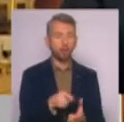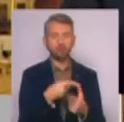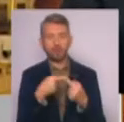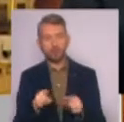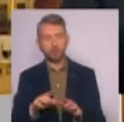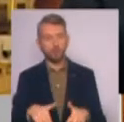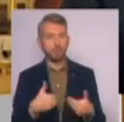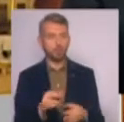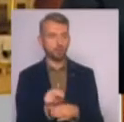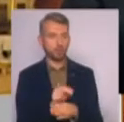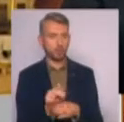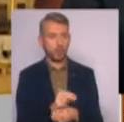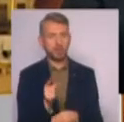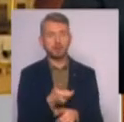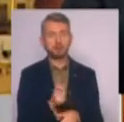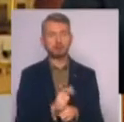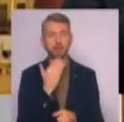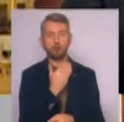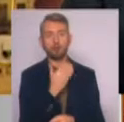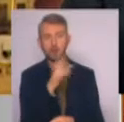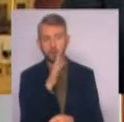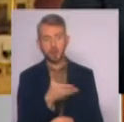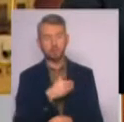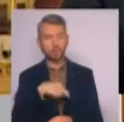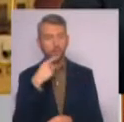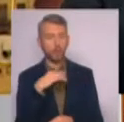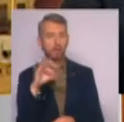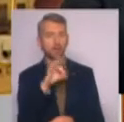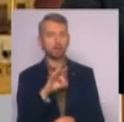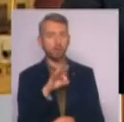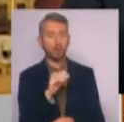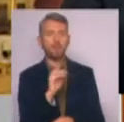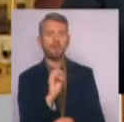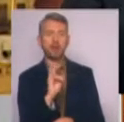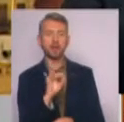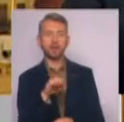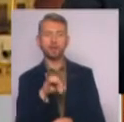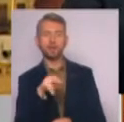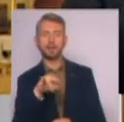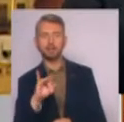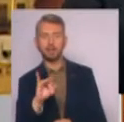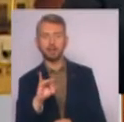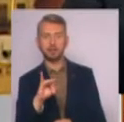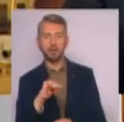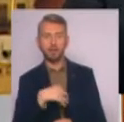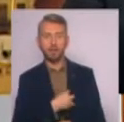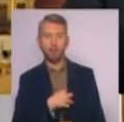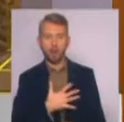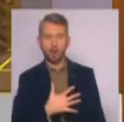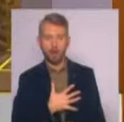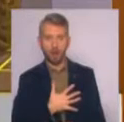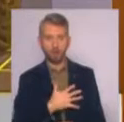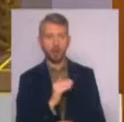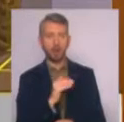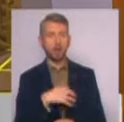варіанту лікування. Тим більше, що останнім часом ми говоримо про фенотипи бронхіальної астми, що бронхіальна астма – це